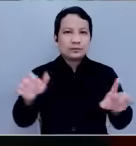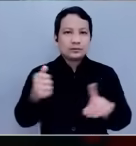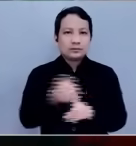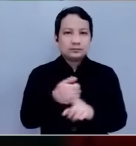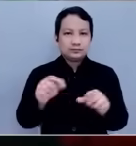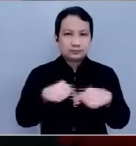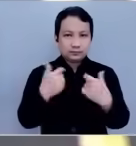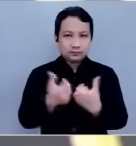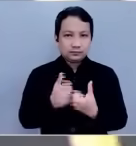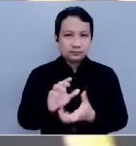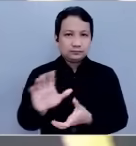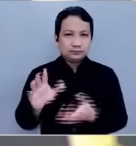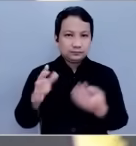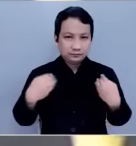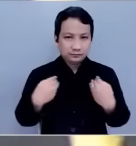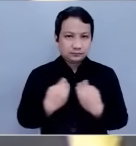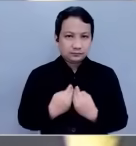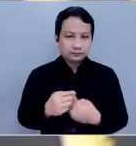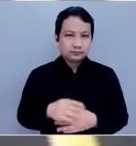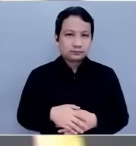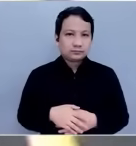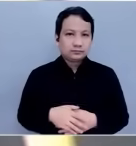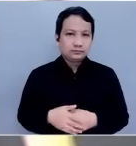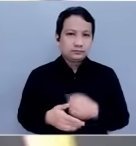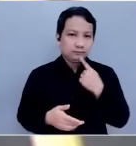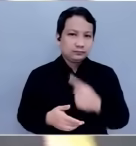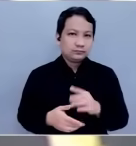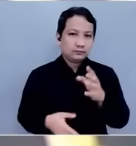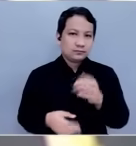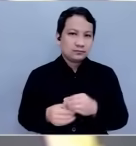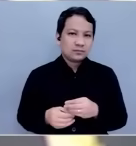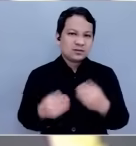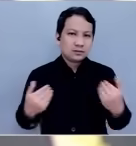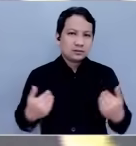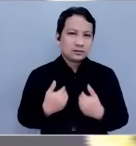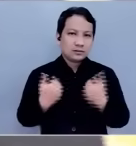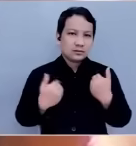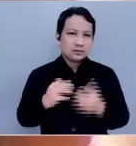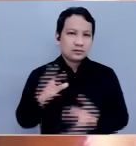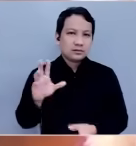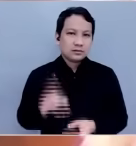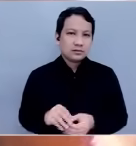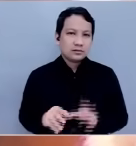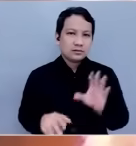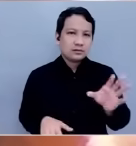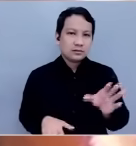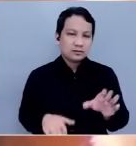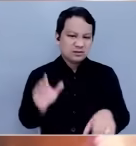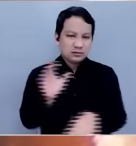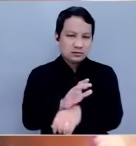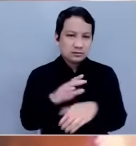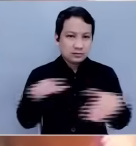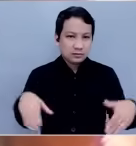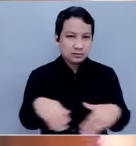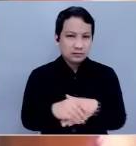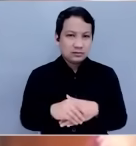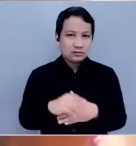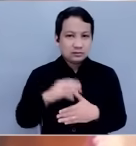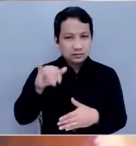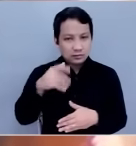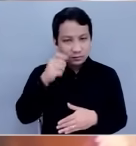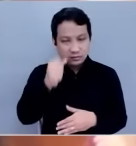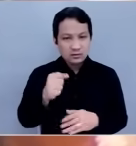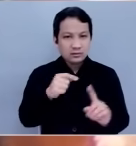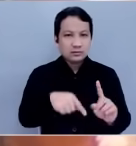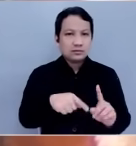kanilang mga miyembro nakausap ni Del Rosa ang mga Menor De Edad napilit umanong pinakasalang leader nilang si jeren kilario o alias senor